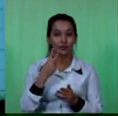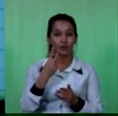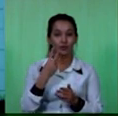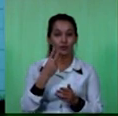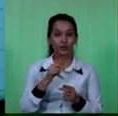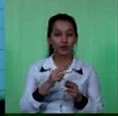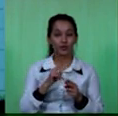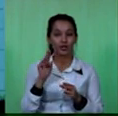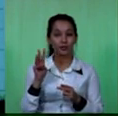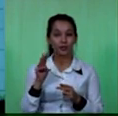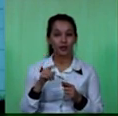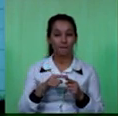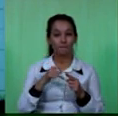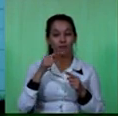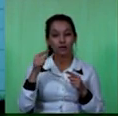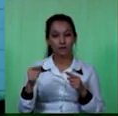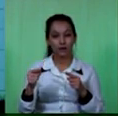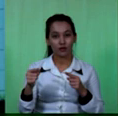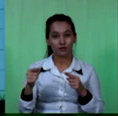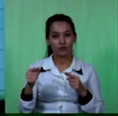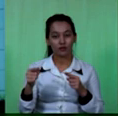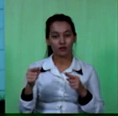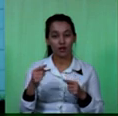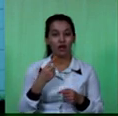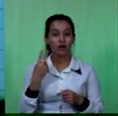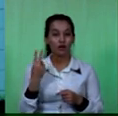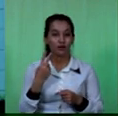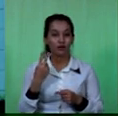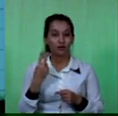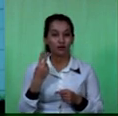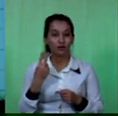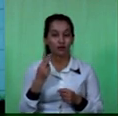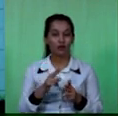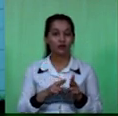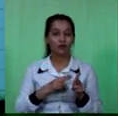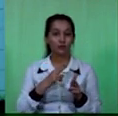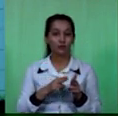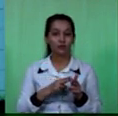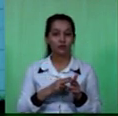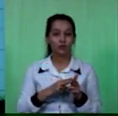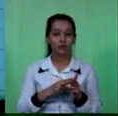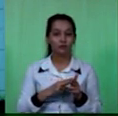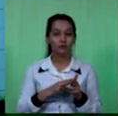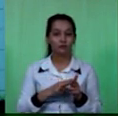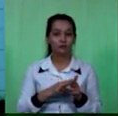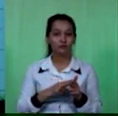3532 kilometr masofani bosib o'tdi. Ikkinchi teplovozning masofasi esa